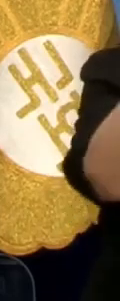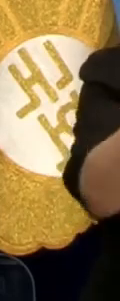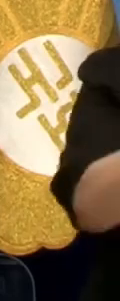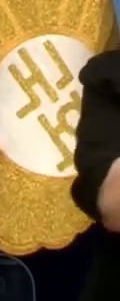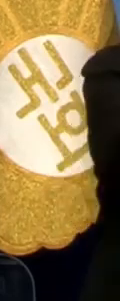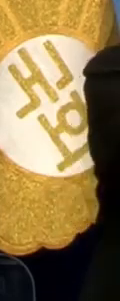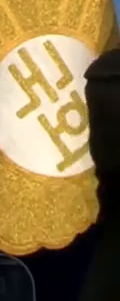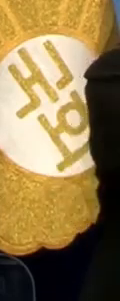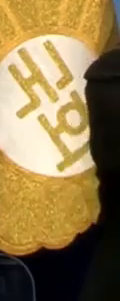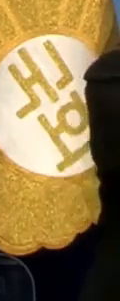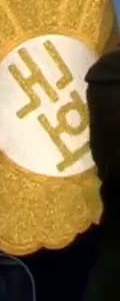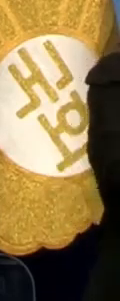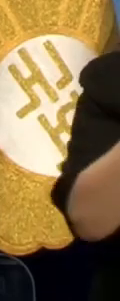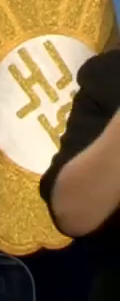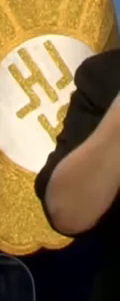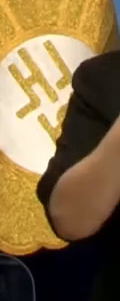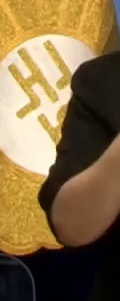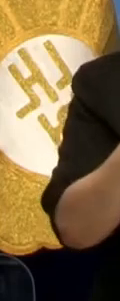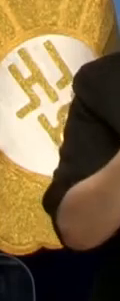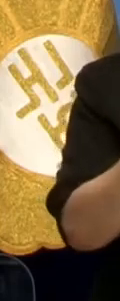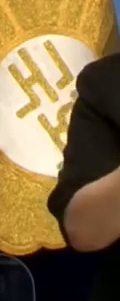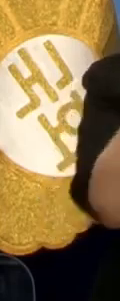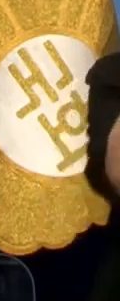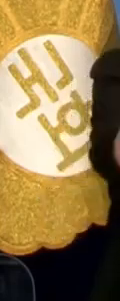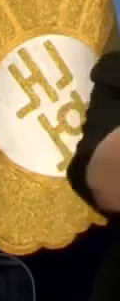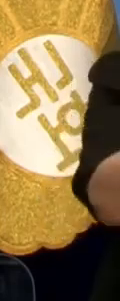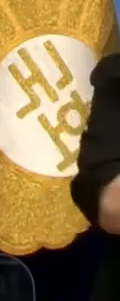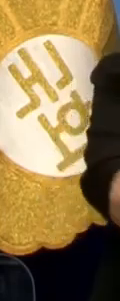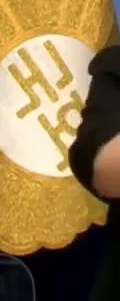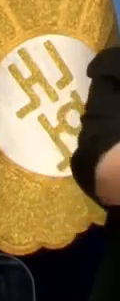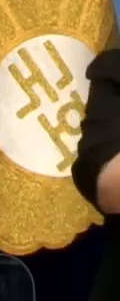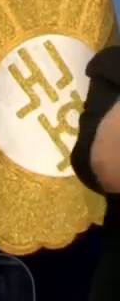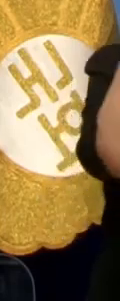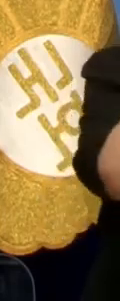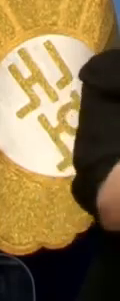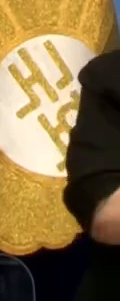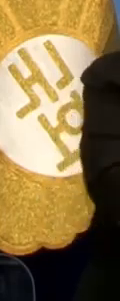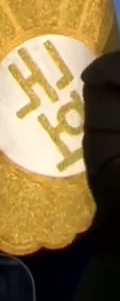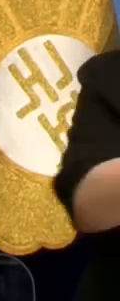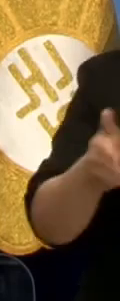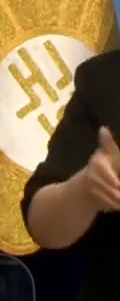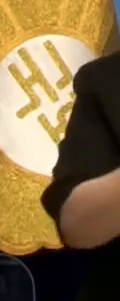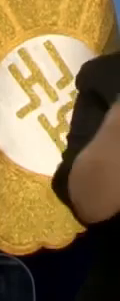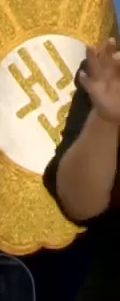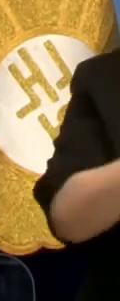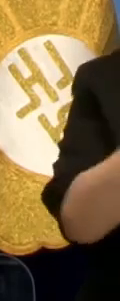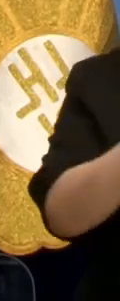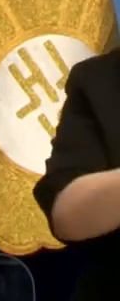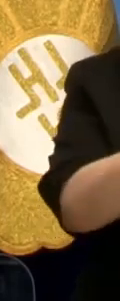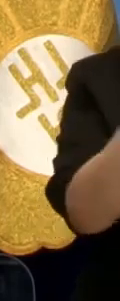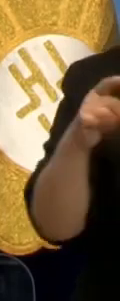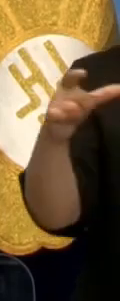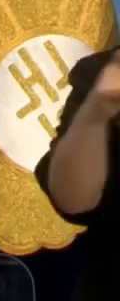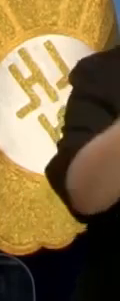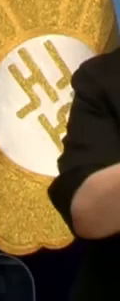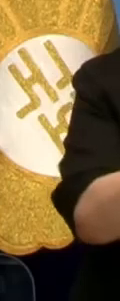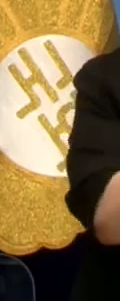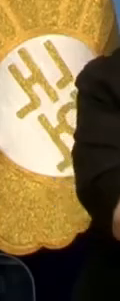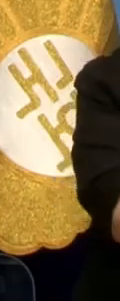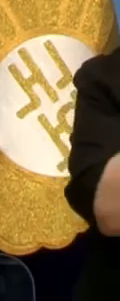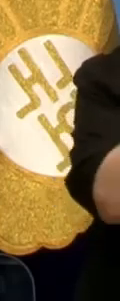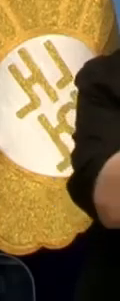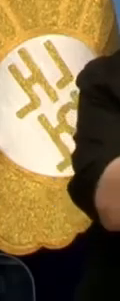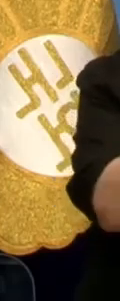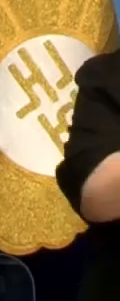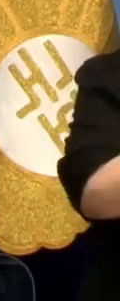재난기본소득, 이런 기본소득이 전통시장과 골목상권 같은 지역경제에 얼마나 큰